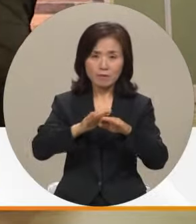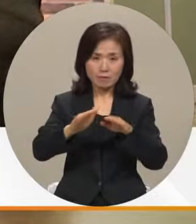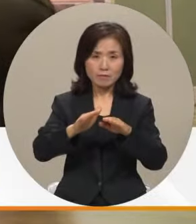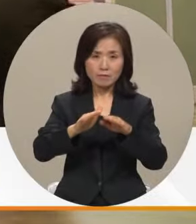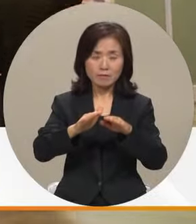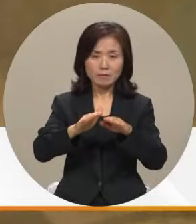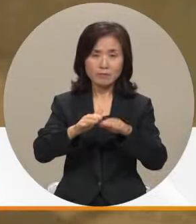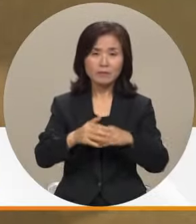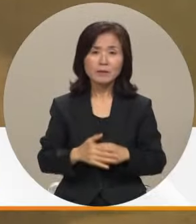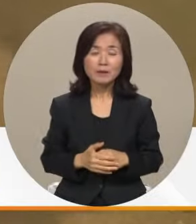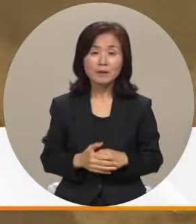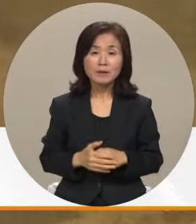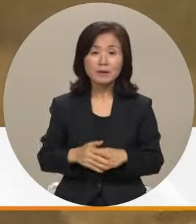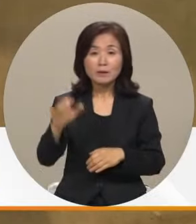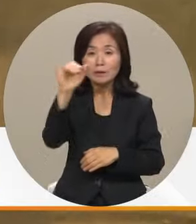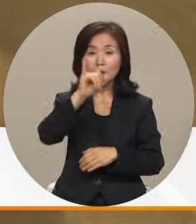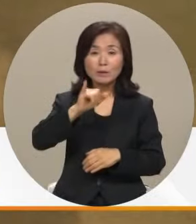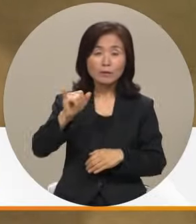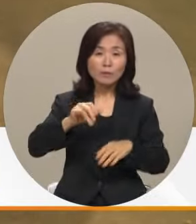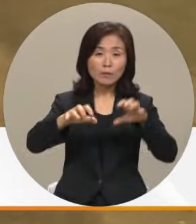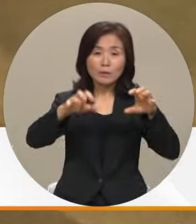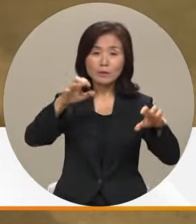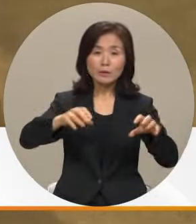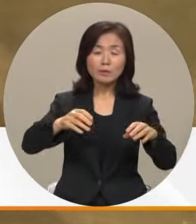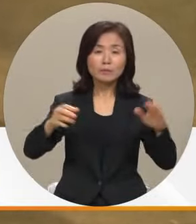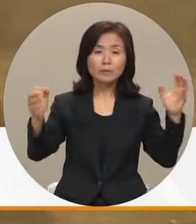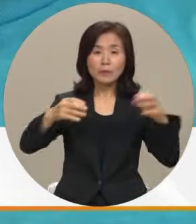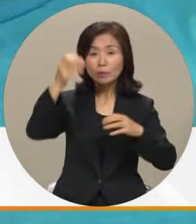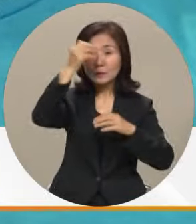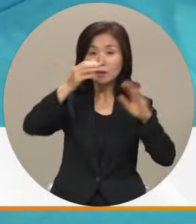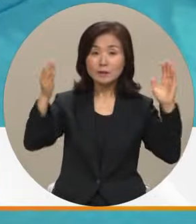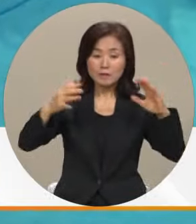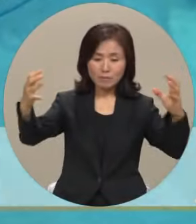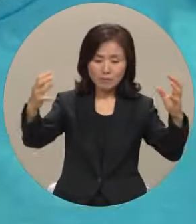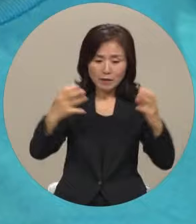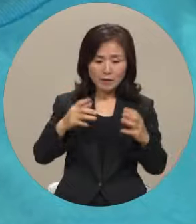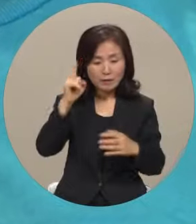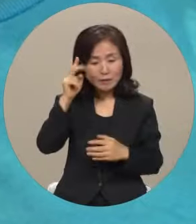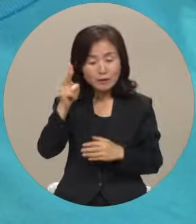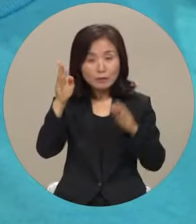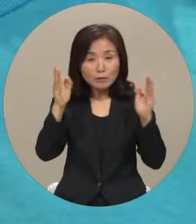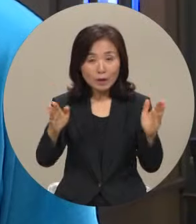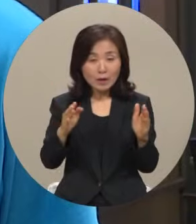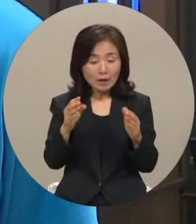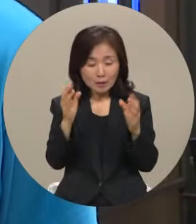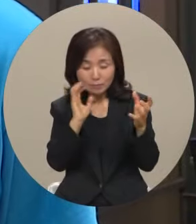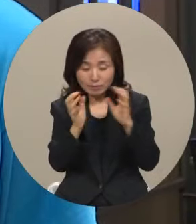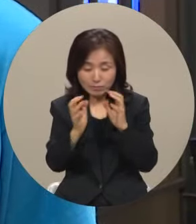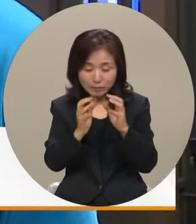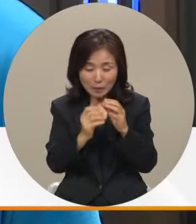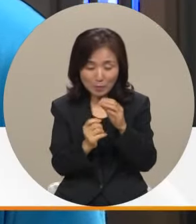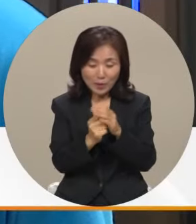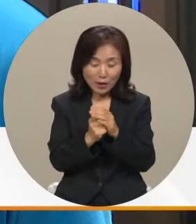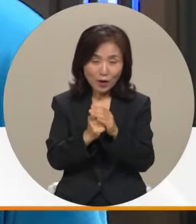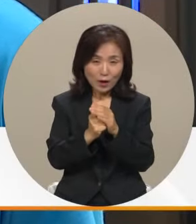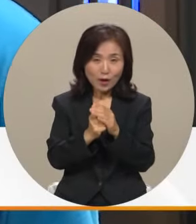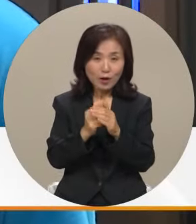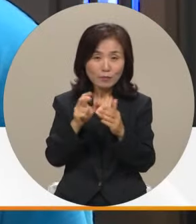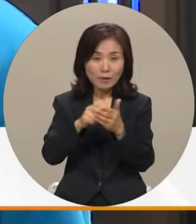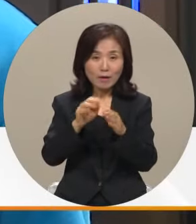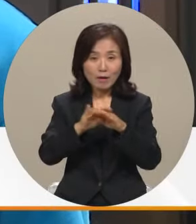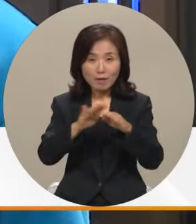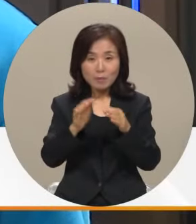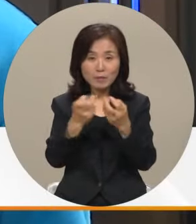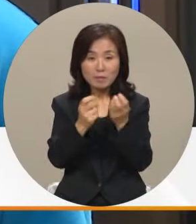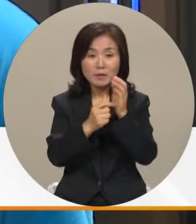모인 학생들은 1박 2일 동안 머리를 맞대 특색 있는 해결 방안을 내놨습니다. 수산물 규제가 있잖아요. 뭐